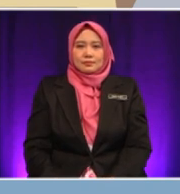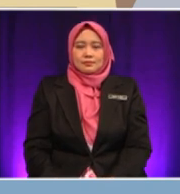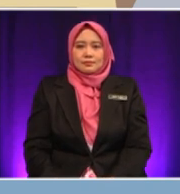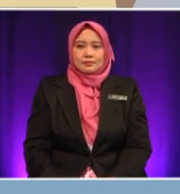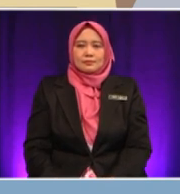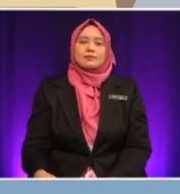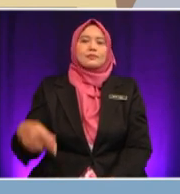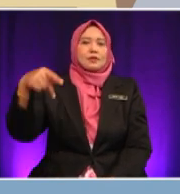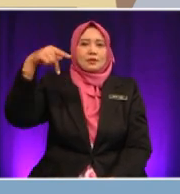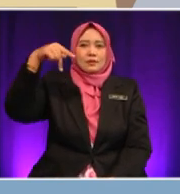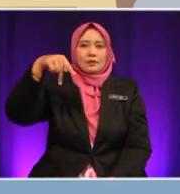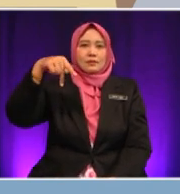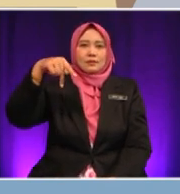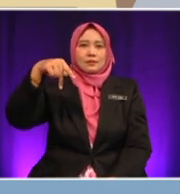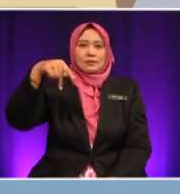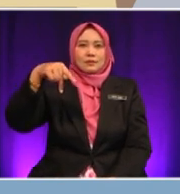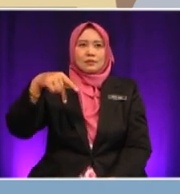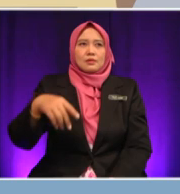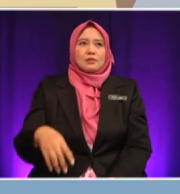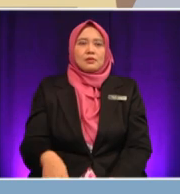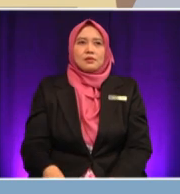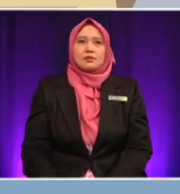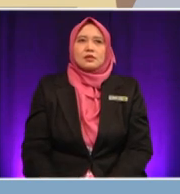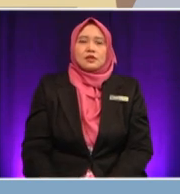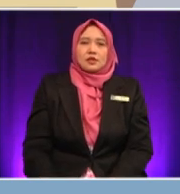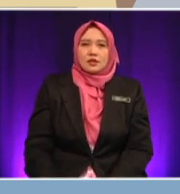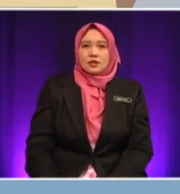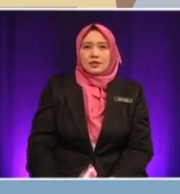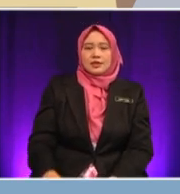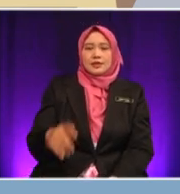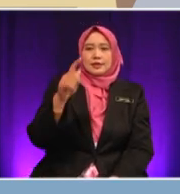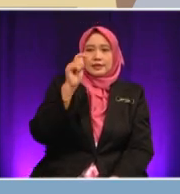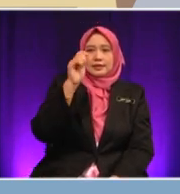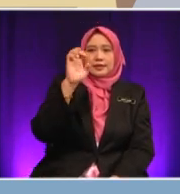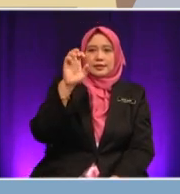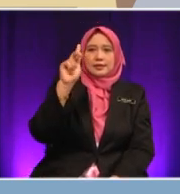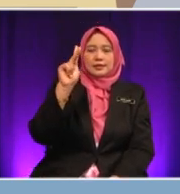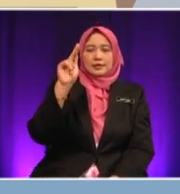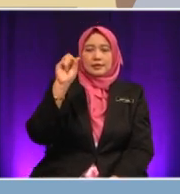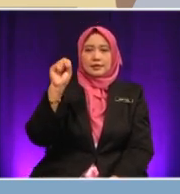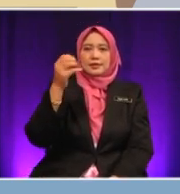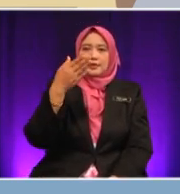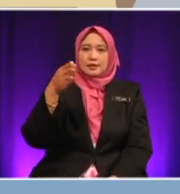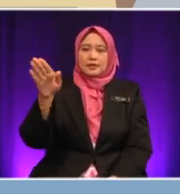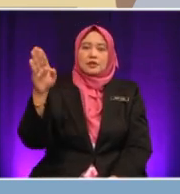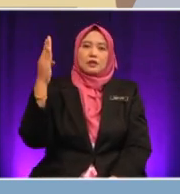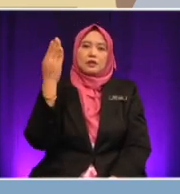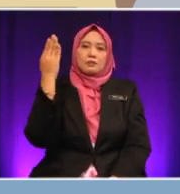nanti adalah teks biasa Oke kita sambung dengan Azura Azura